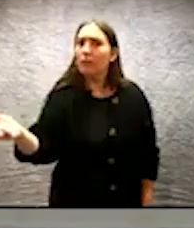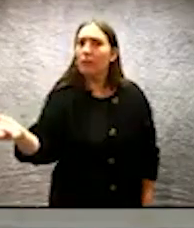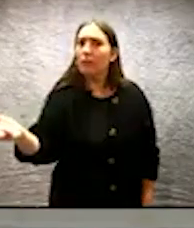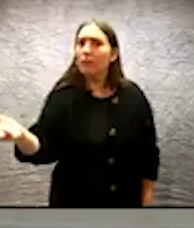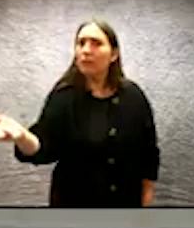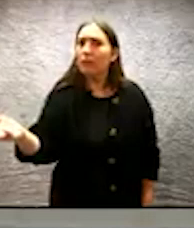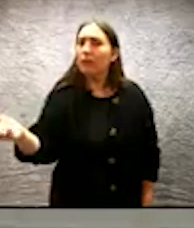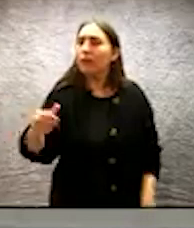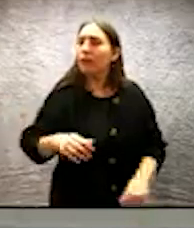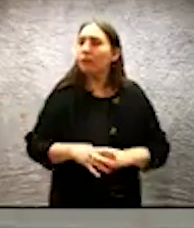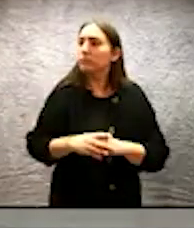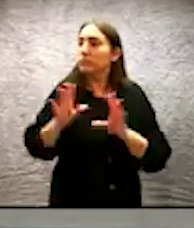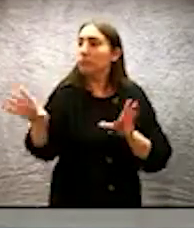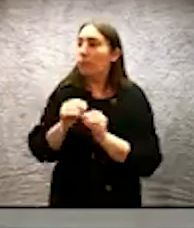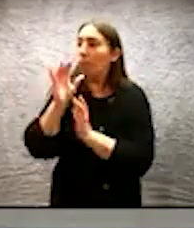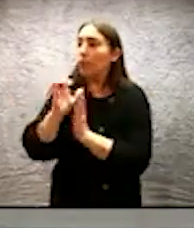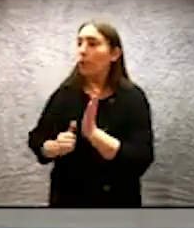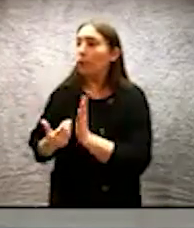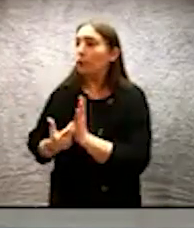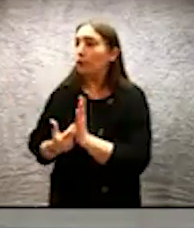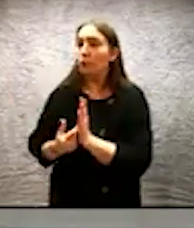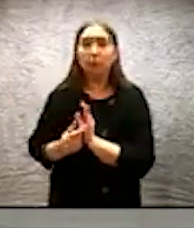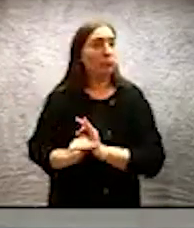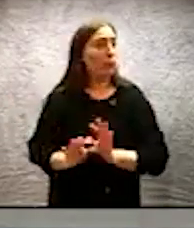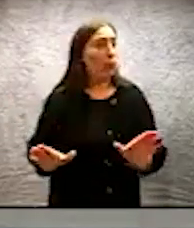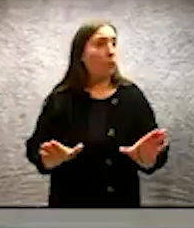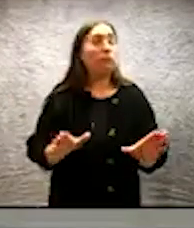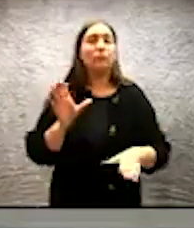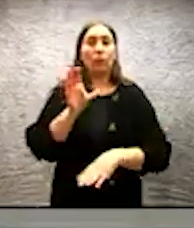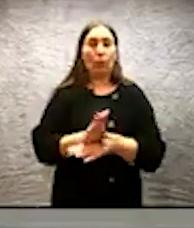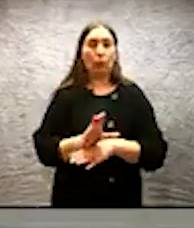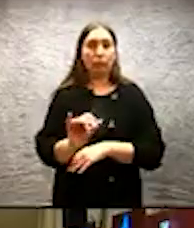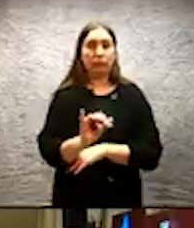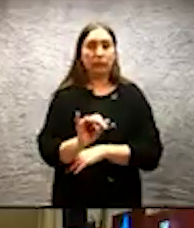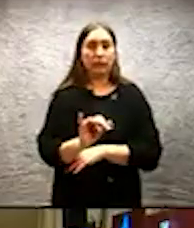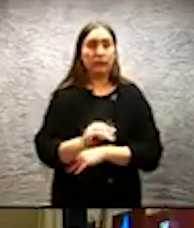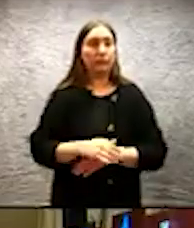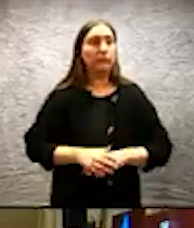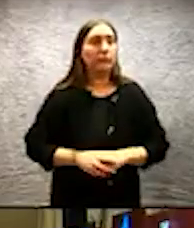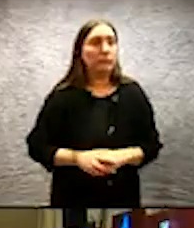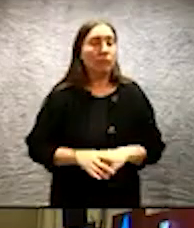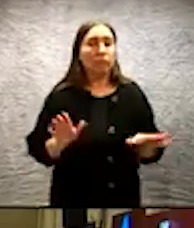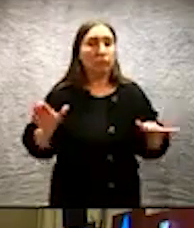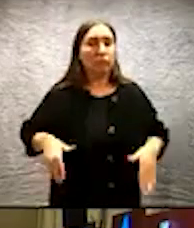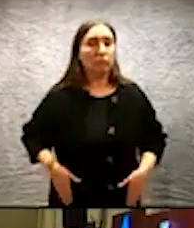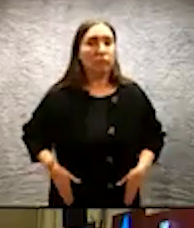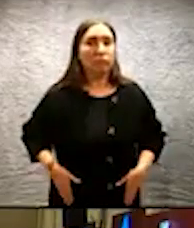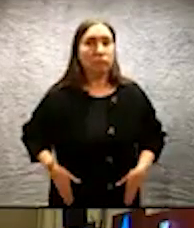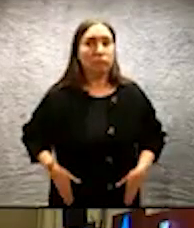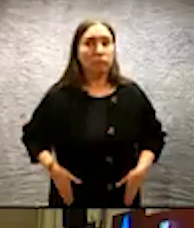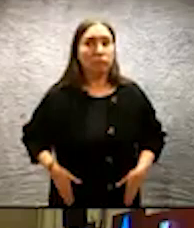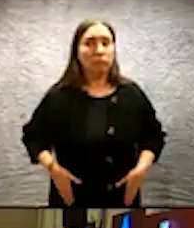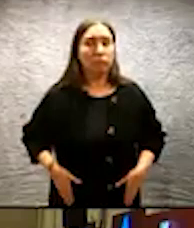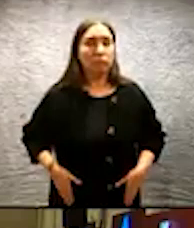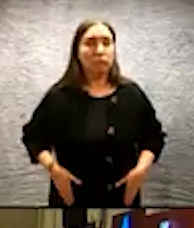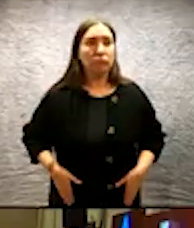compte-rendu? Non. Je vous propose de le mettre au vote. Qui est contre? Qui s'abstient?